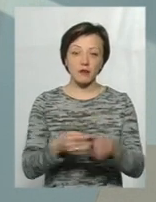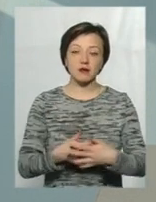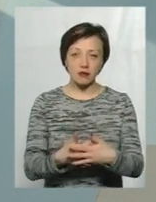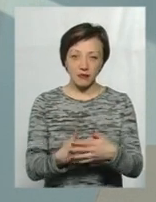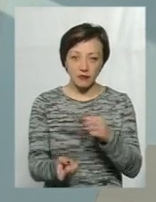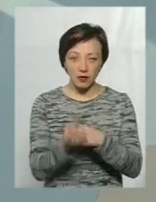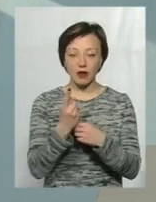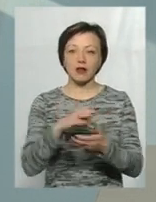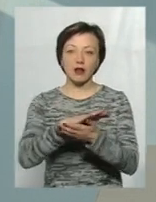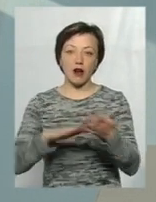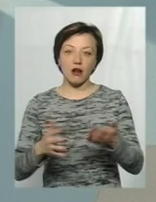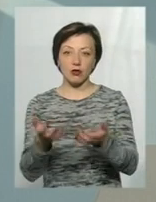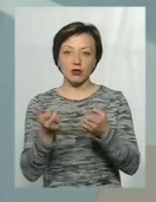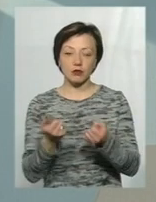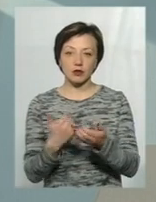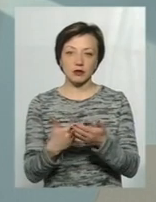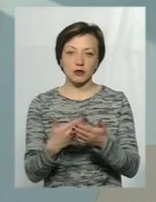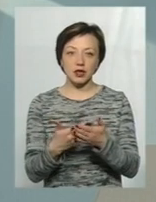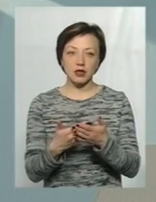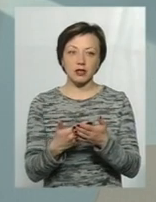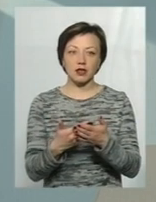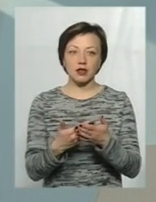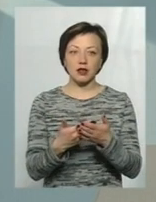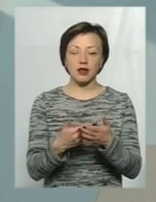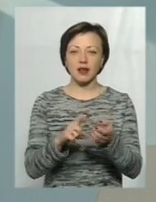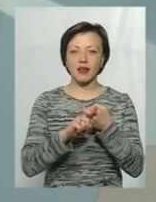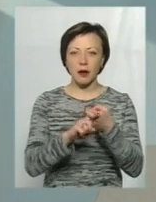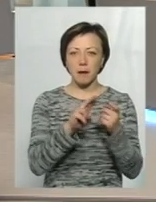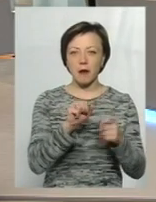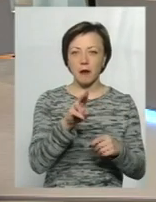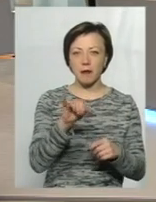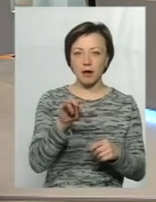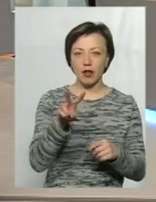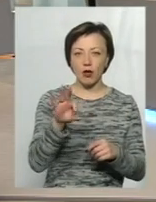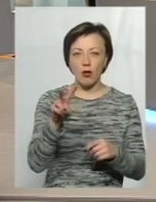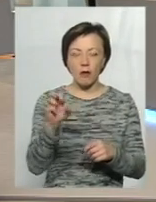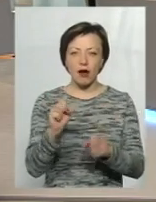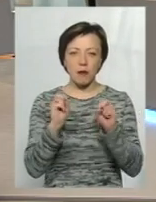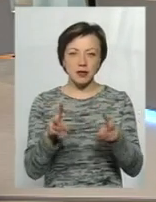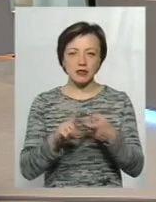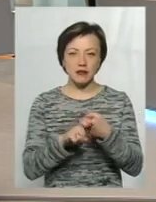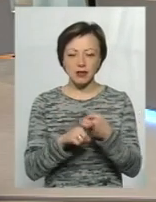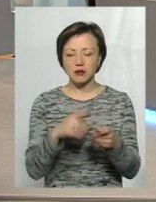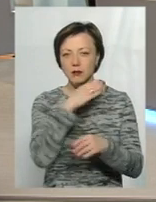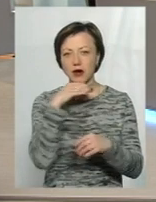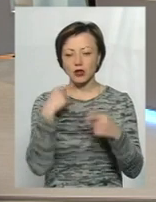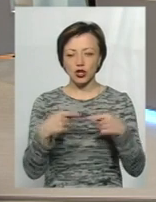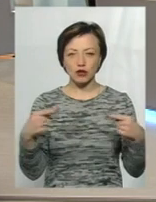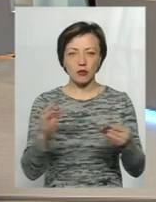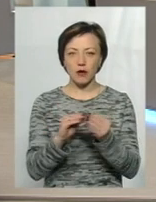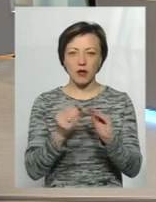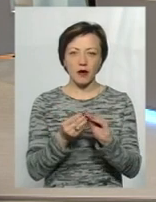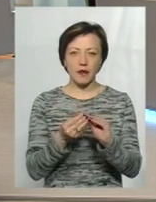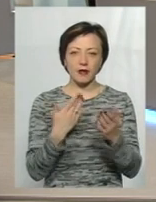проблеми далі отримуються вже там і папіломовірусна інфекція, і багато інших проблем, які вже абсолютно не